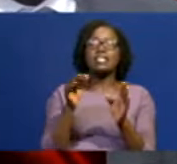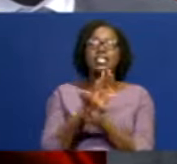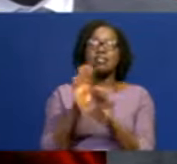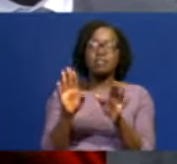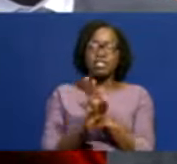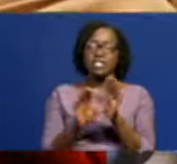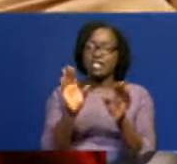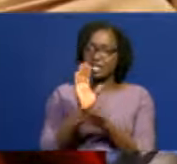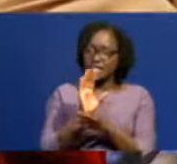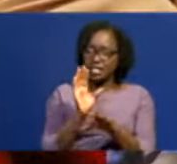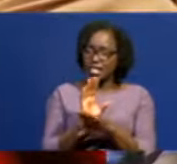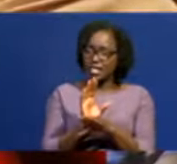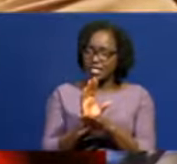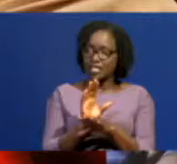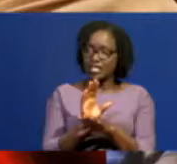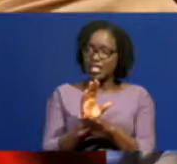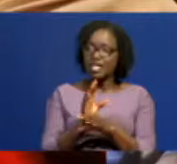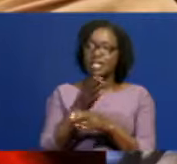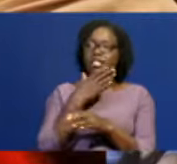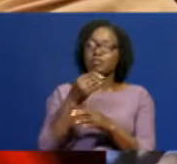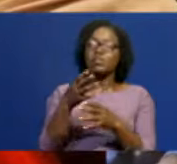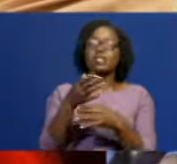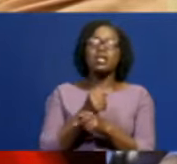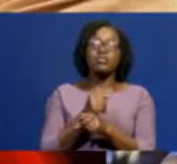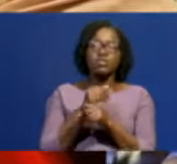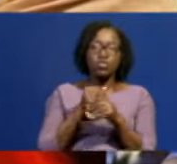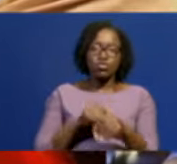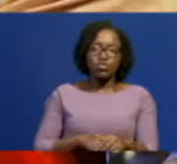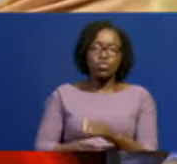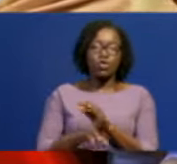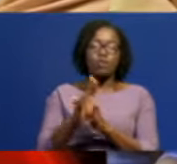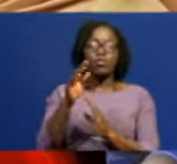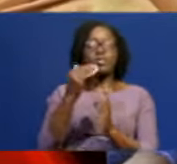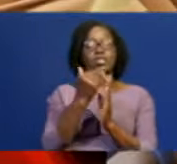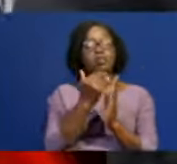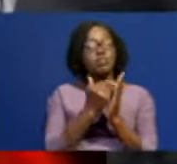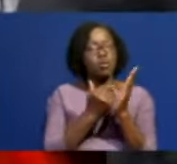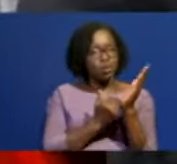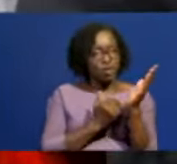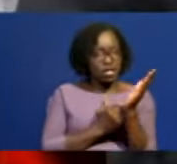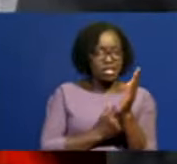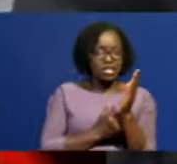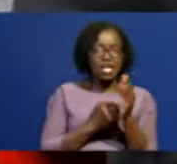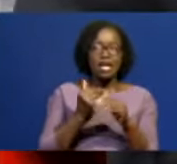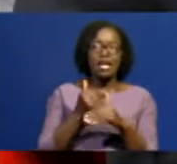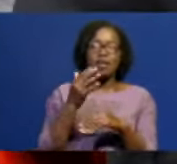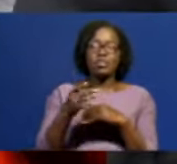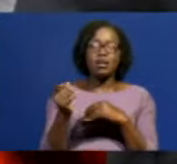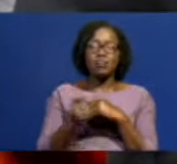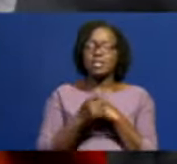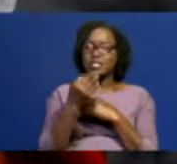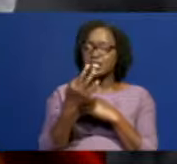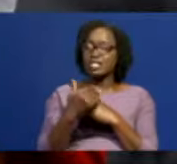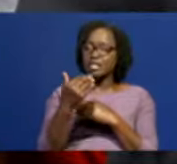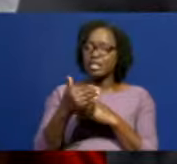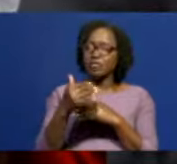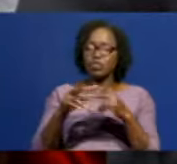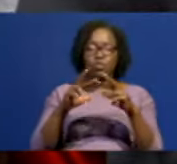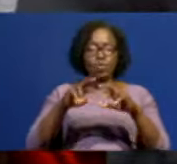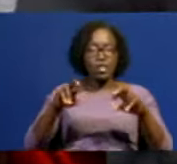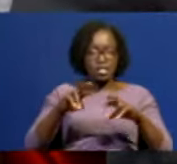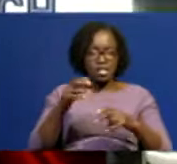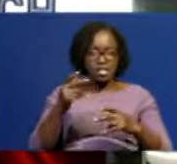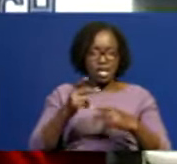yanakwanga ya kanisa. The Men's Association is set to follow up on the progress of the initiates after every 3 months to assess their